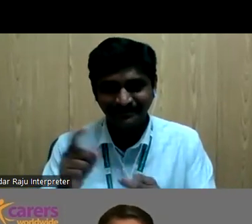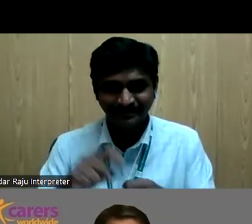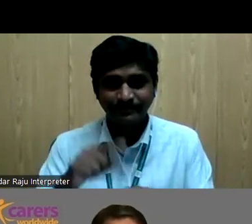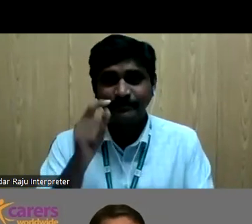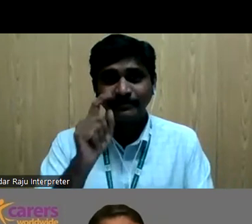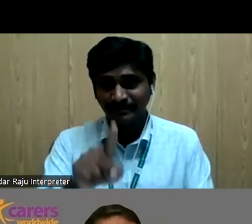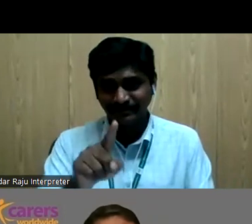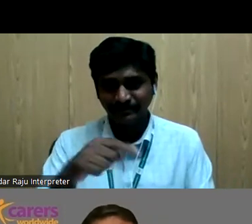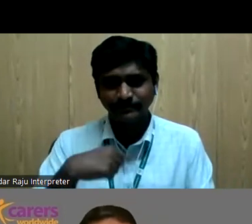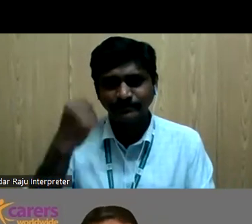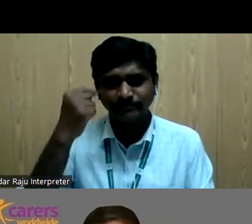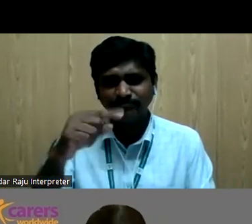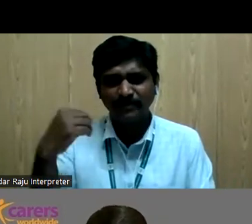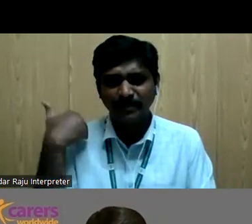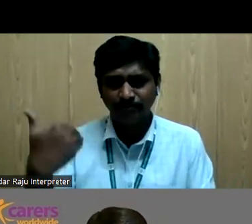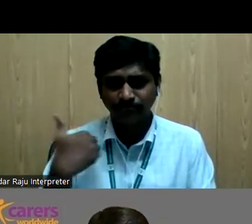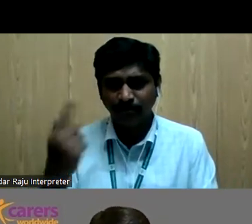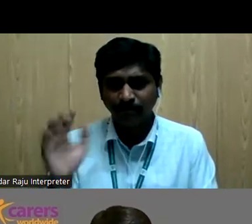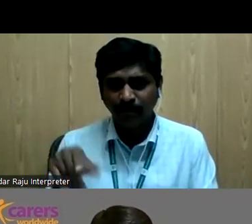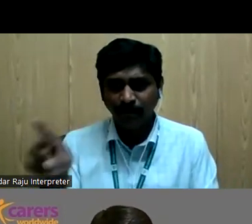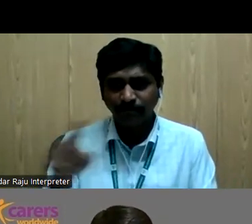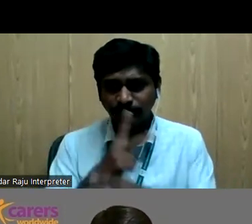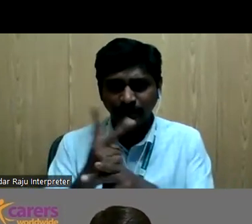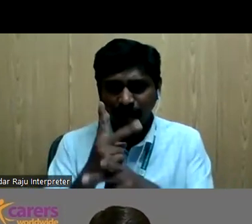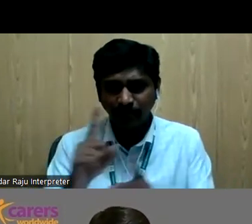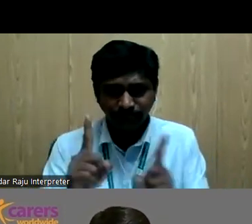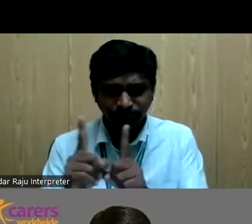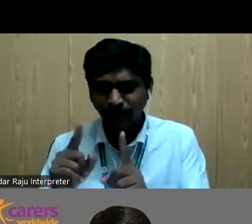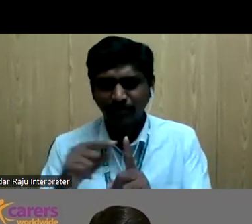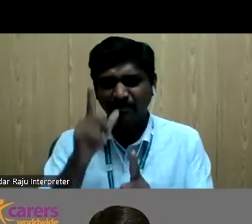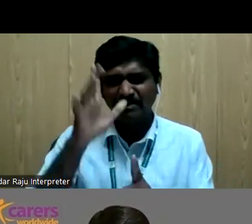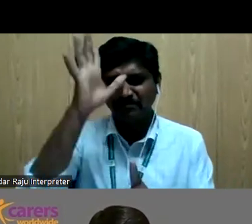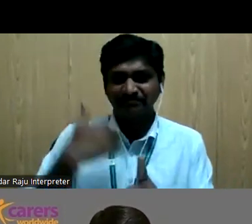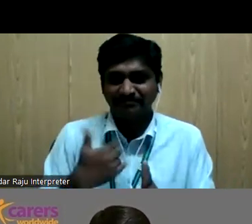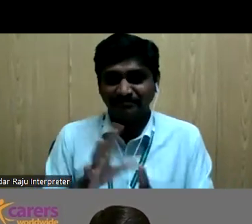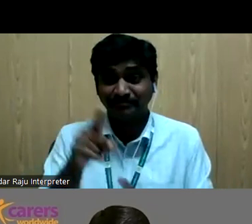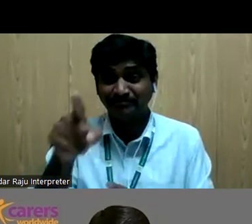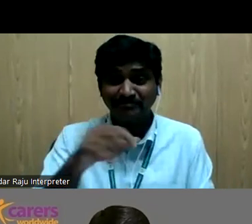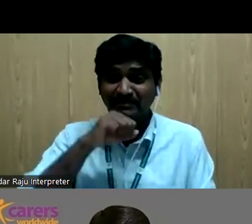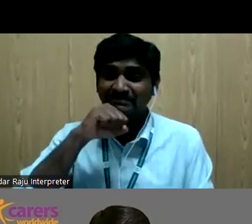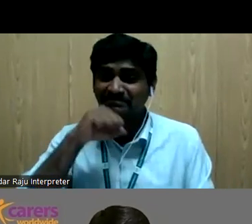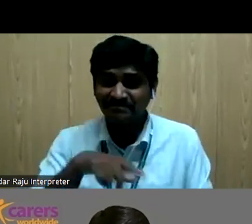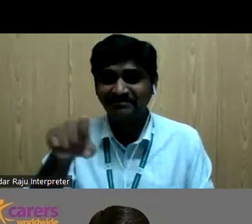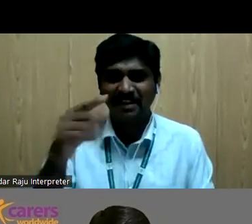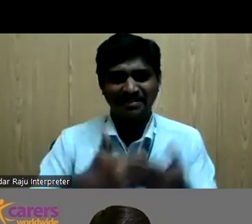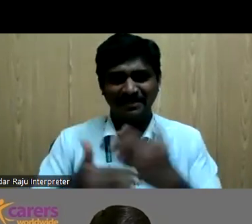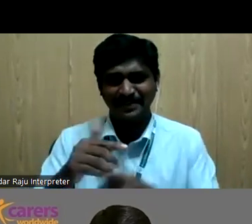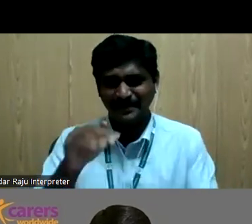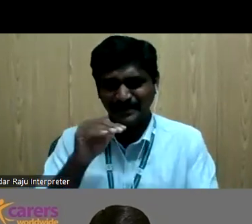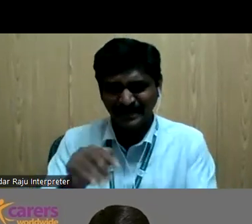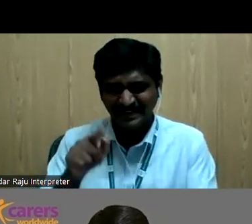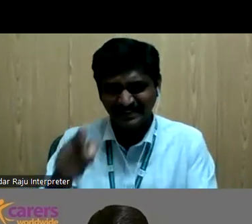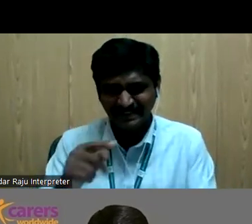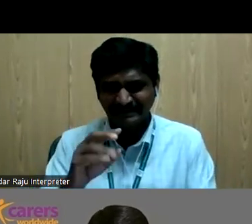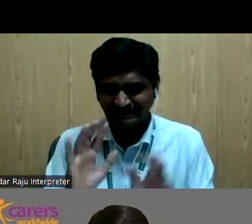हूँ. आई एक्सपीरियंस द चैलेंजेस एज अ केयर गिवर, बट आई एम नॉट अ पेरेंट. यू आर अ यंग पेरेंट हु रिसेंटली स्टार्टेड हर जर्नी. योर